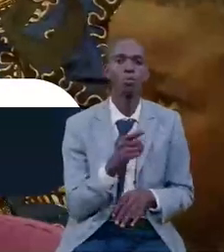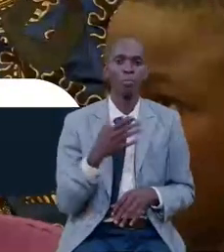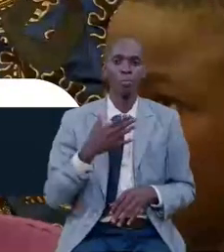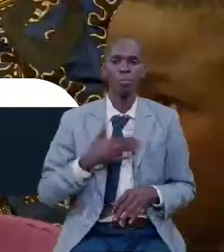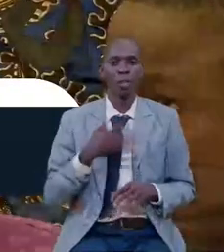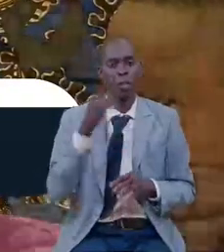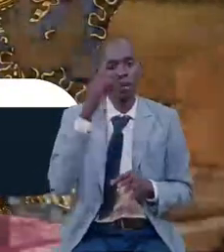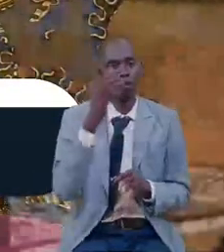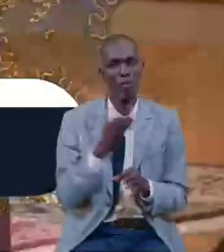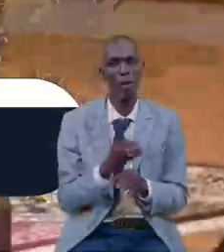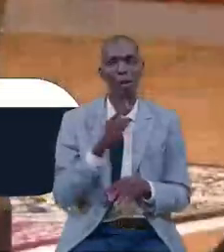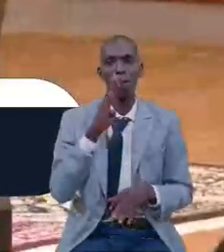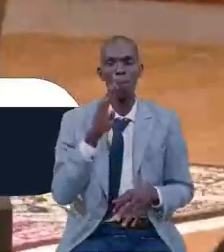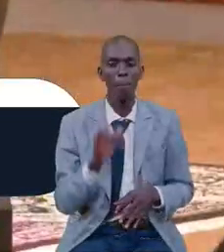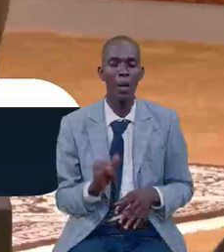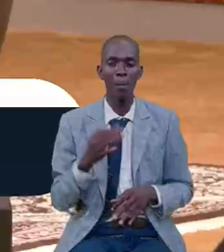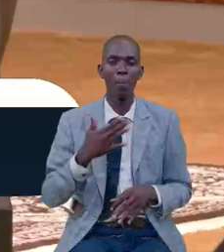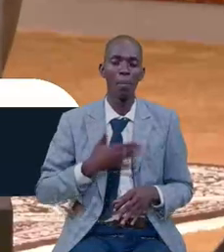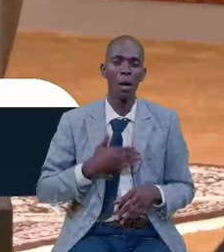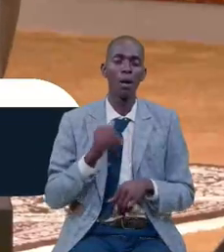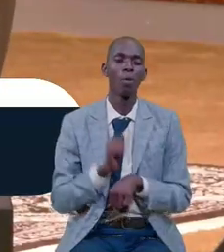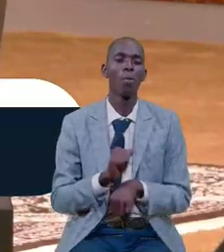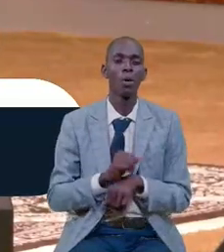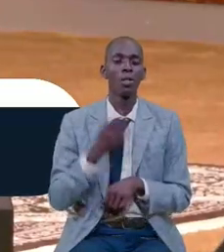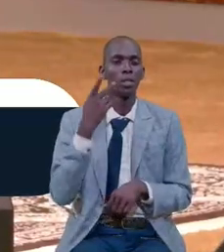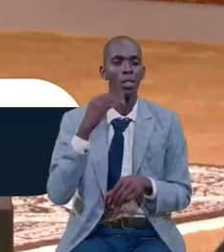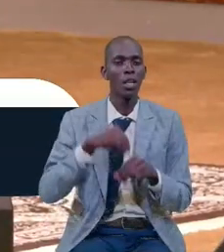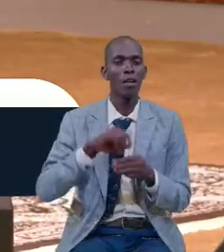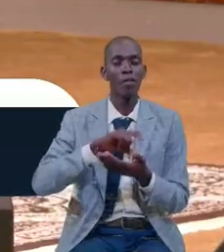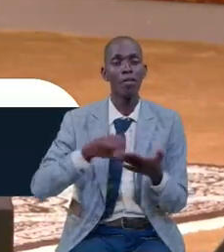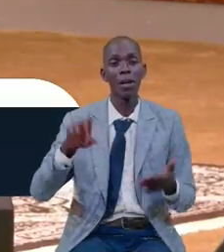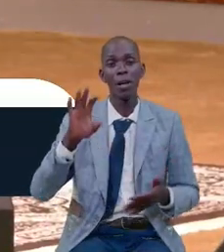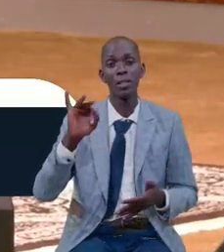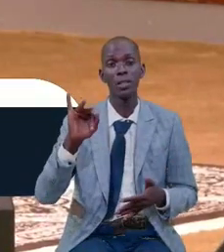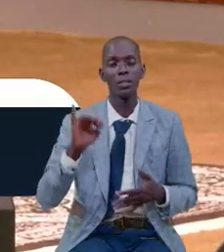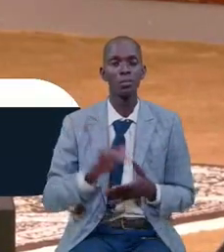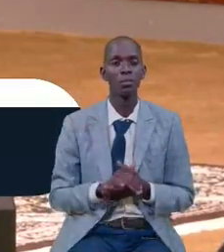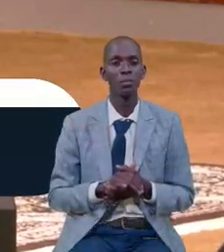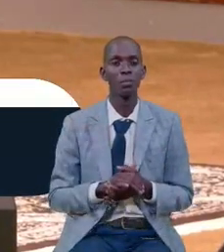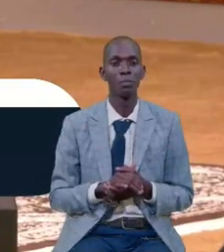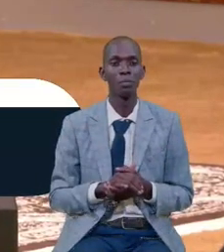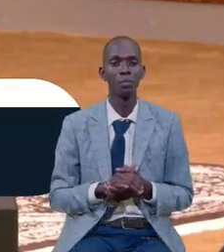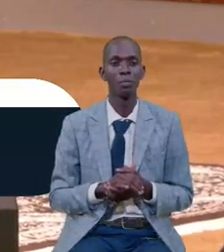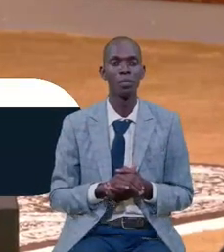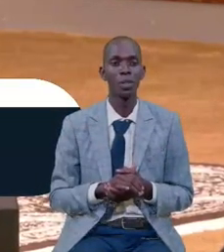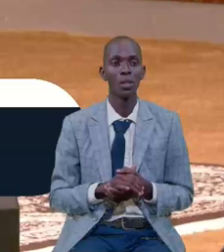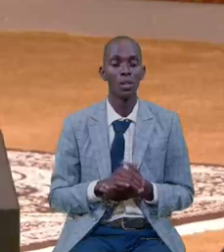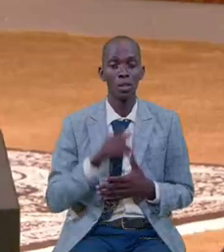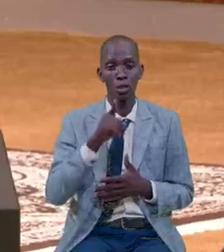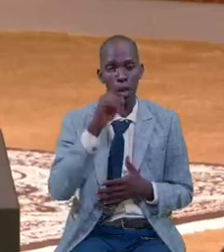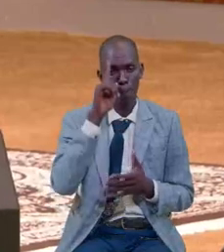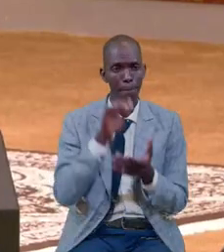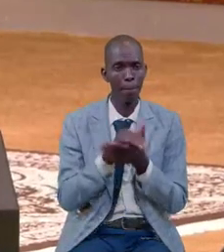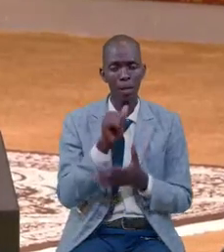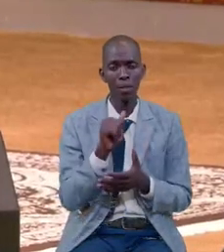je te montrerai la foi par mes œuvres. Verset 19 dit, tu